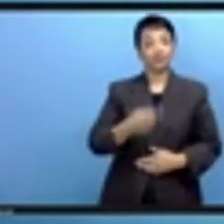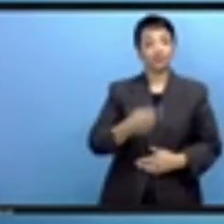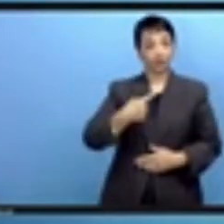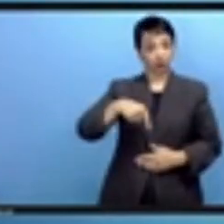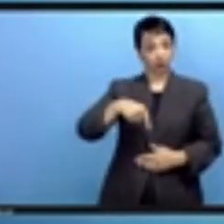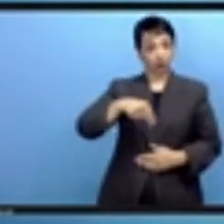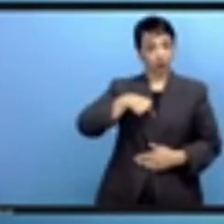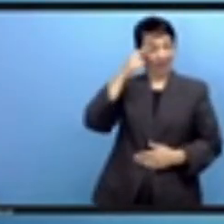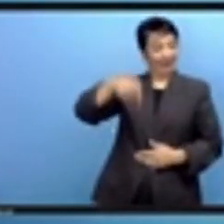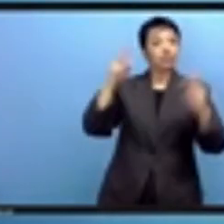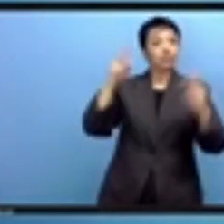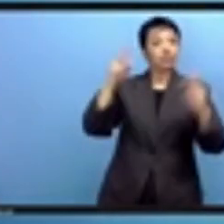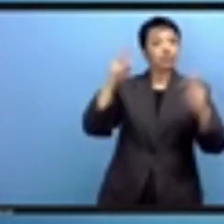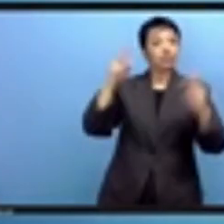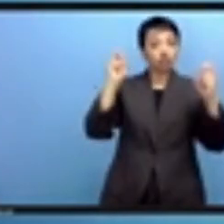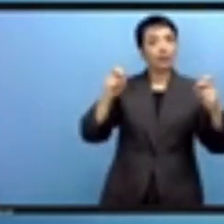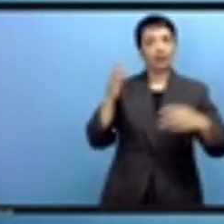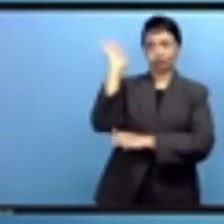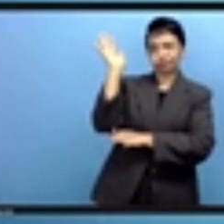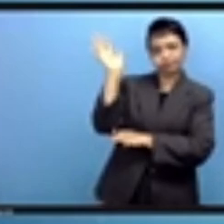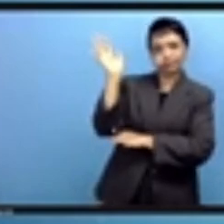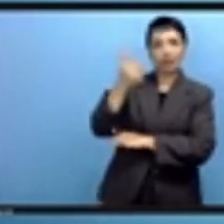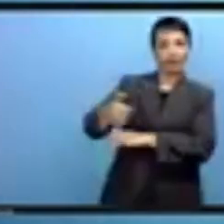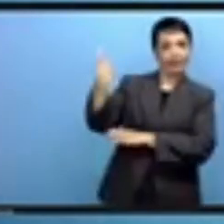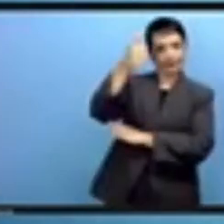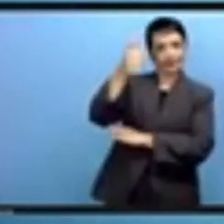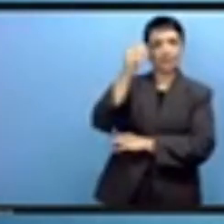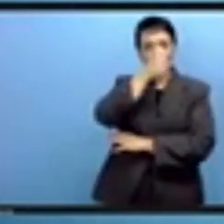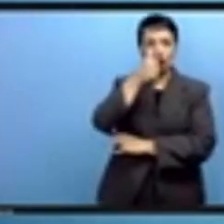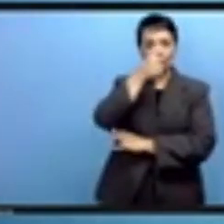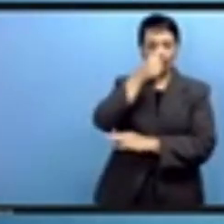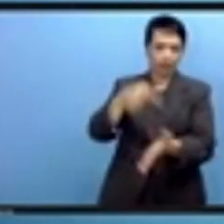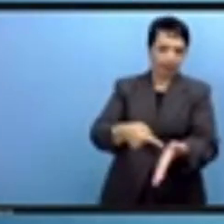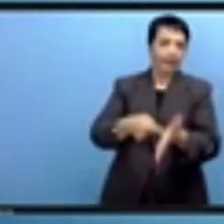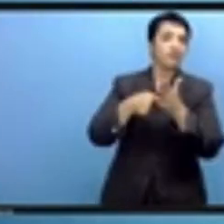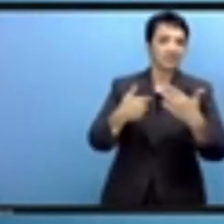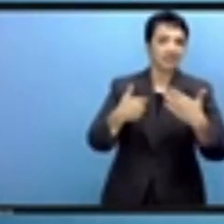个ROM 的关键的数字型的。